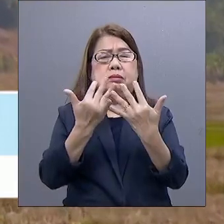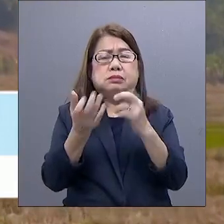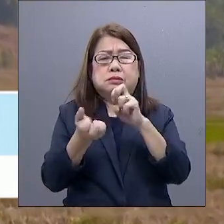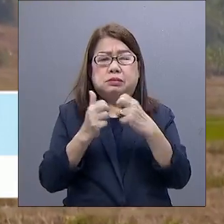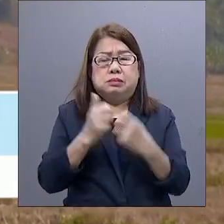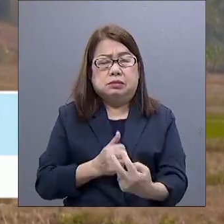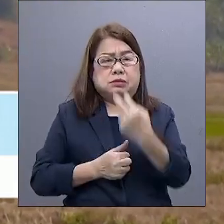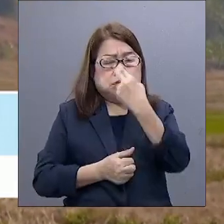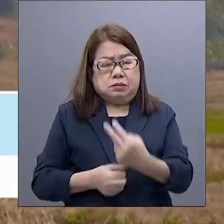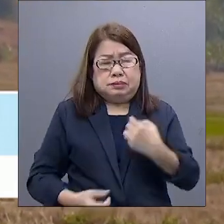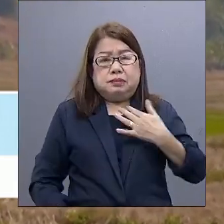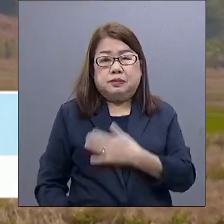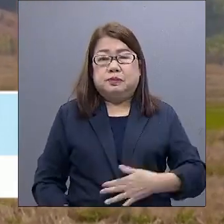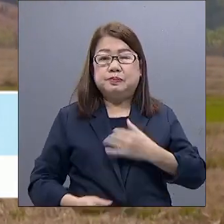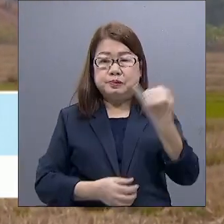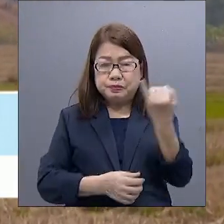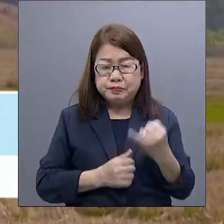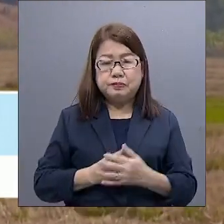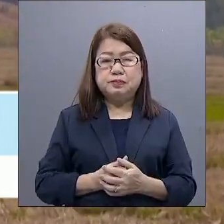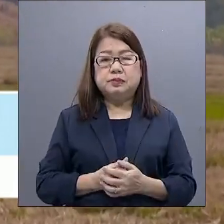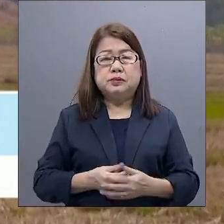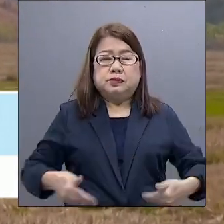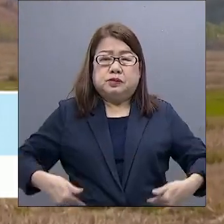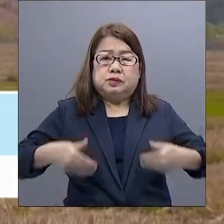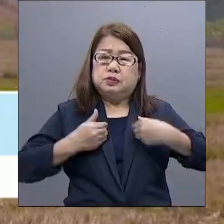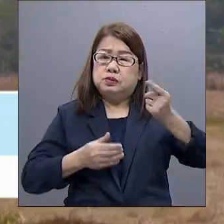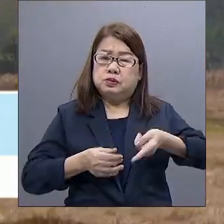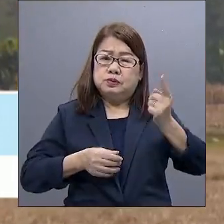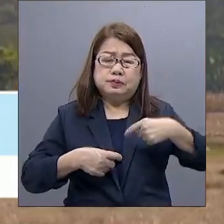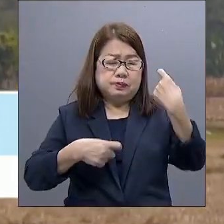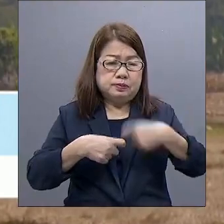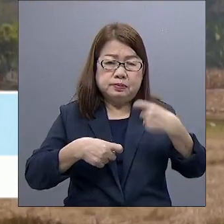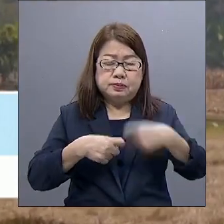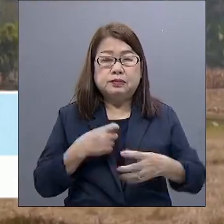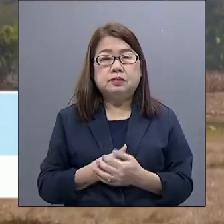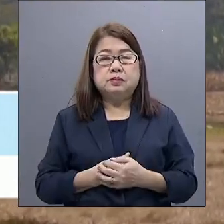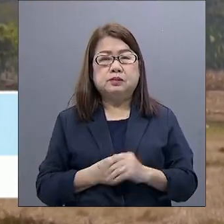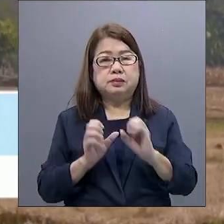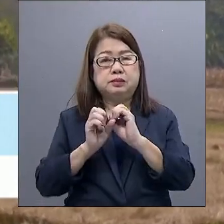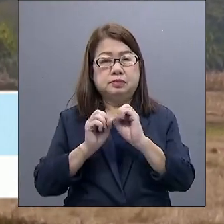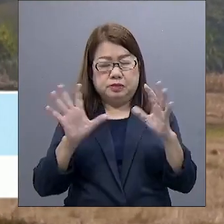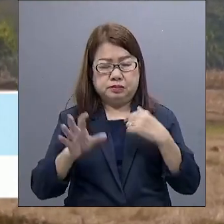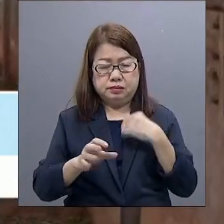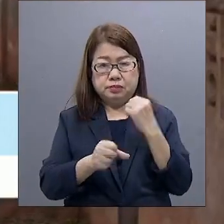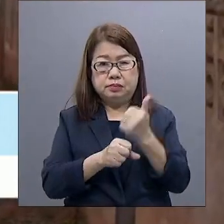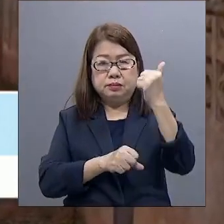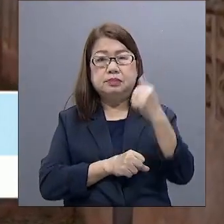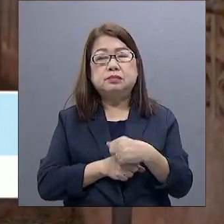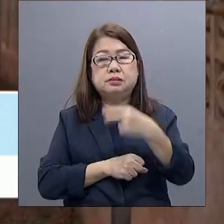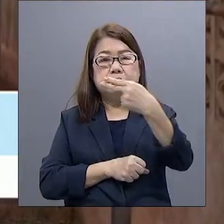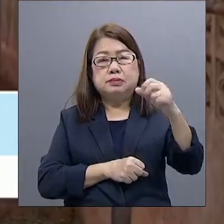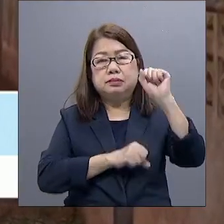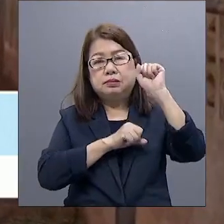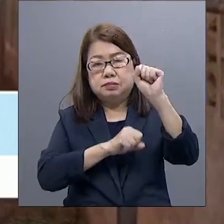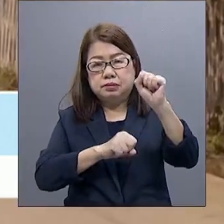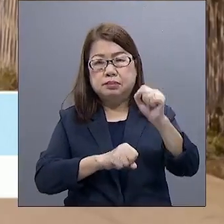สิ่ทเราทำได้ก discussingแดงเชิงสัญยลักษณ วาเราม engaged แลเราพระทาน vidare ค